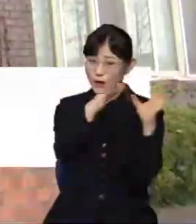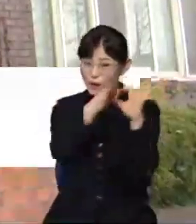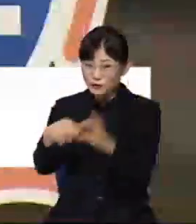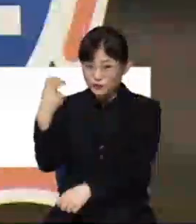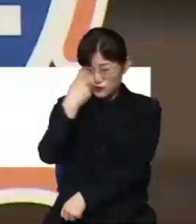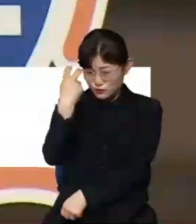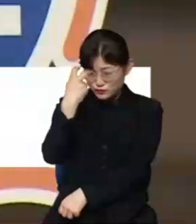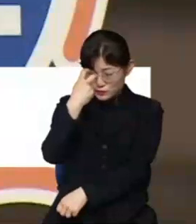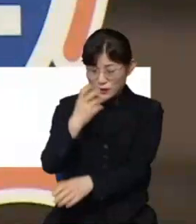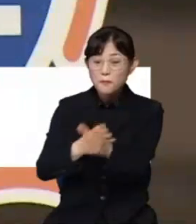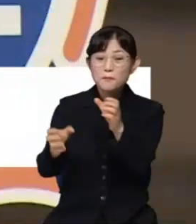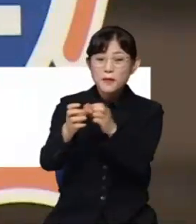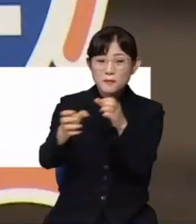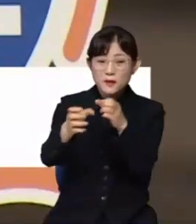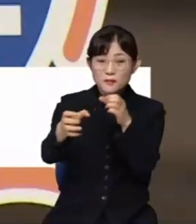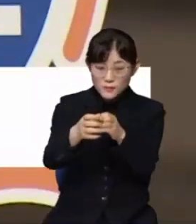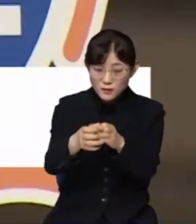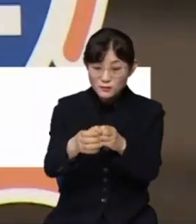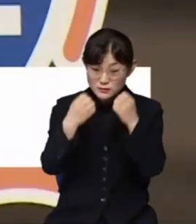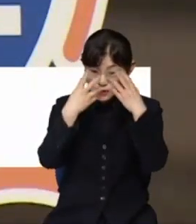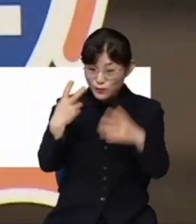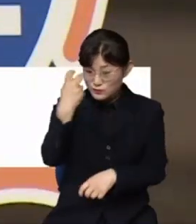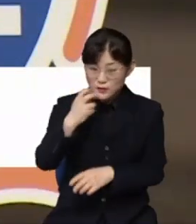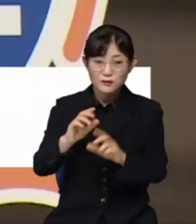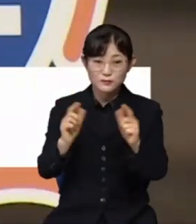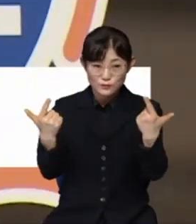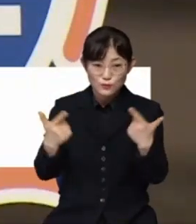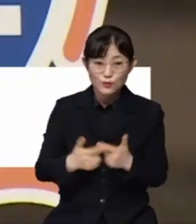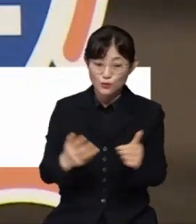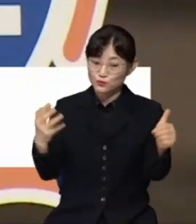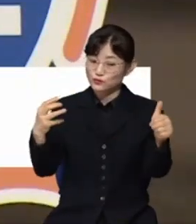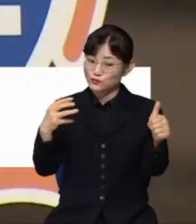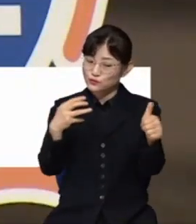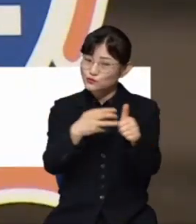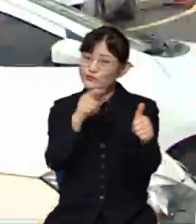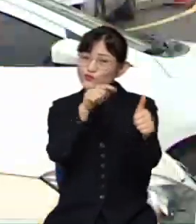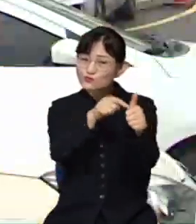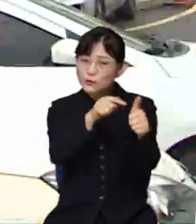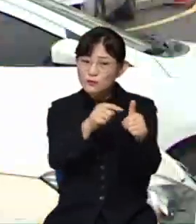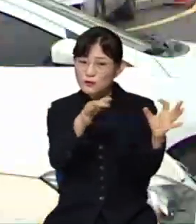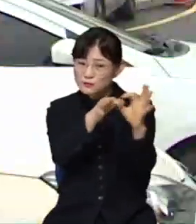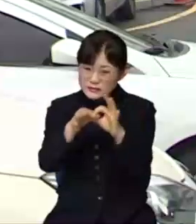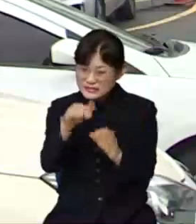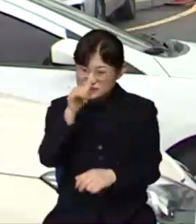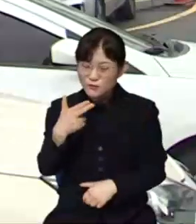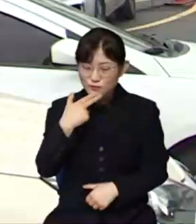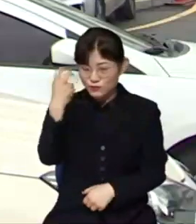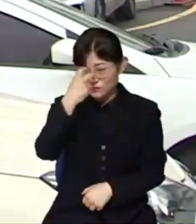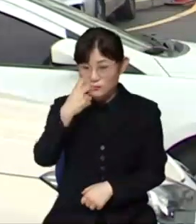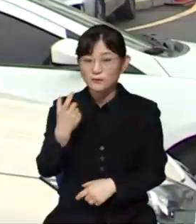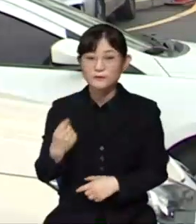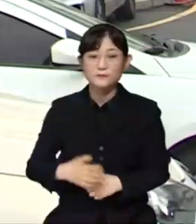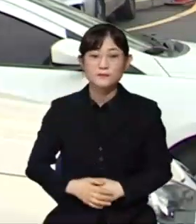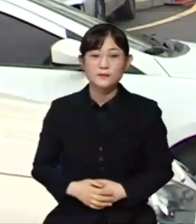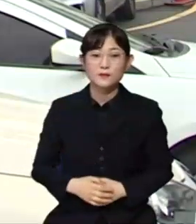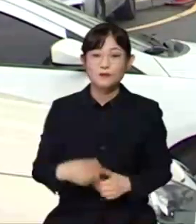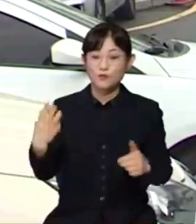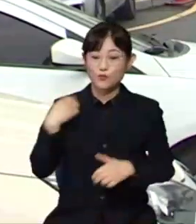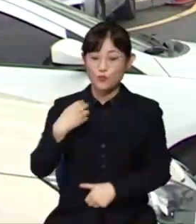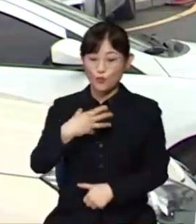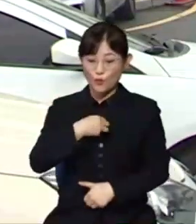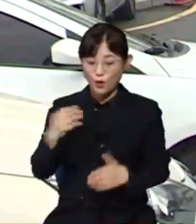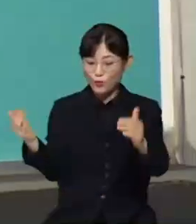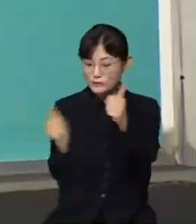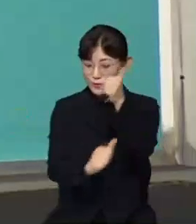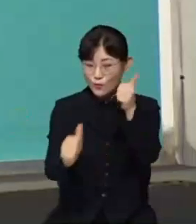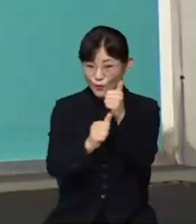타는 게 있는 건 군수하고 관련성 정도는 한번 들여다보기 위한 정도. 경찰은 무안군의 4급 간부